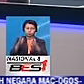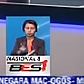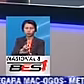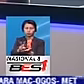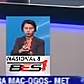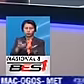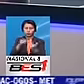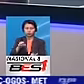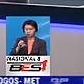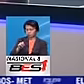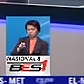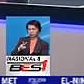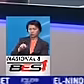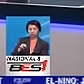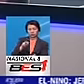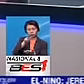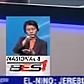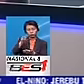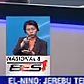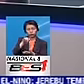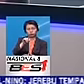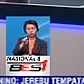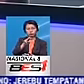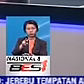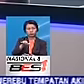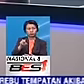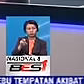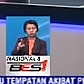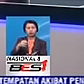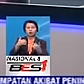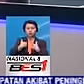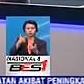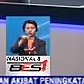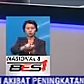dan seni visual animasi laporan Nurul Husna